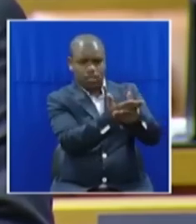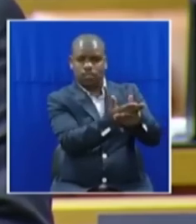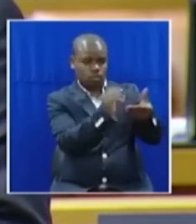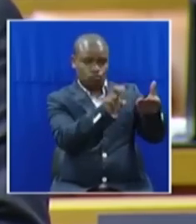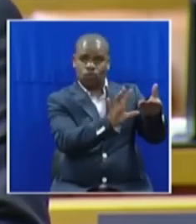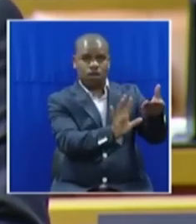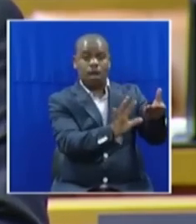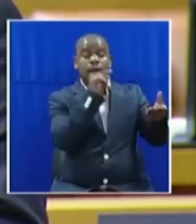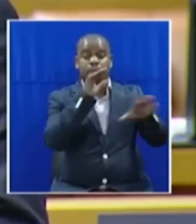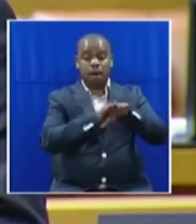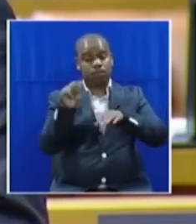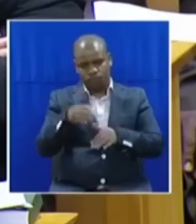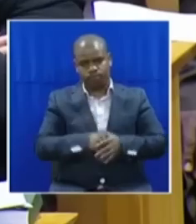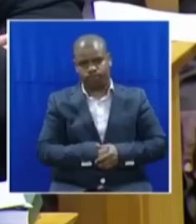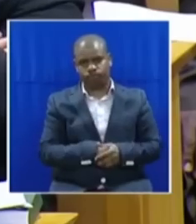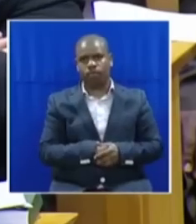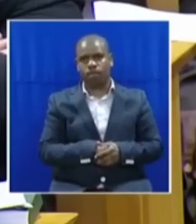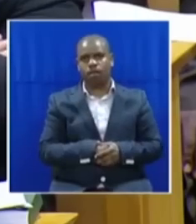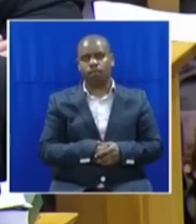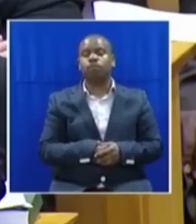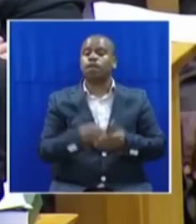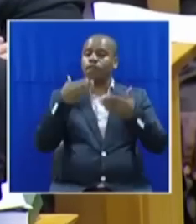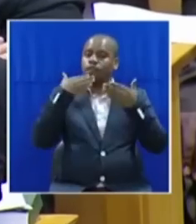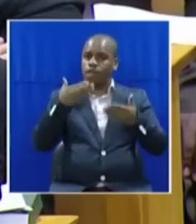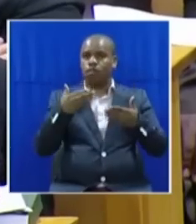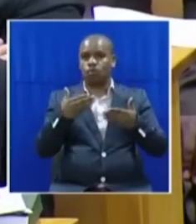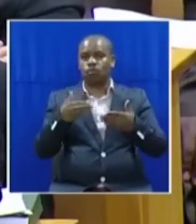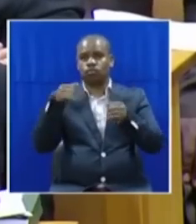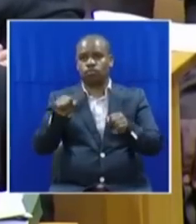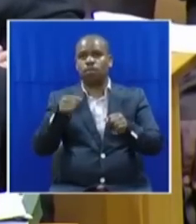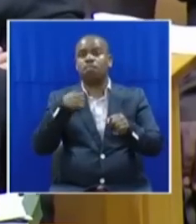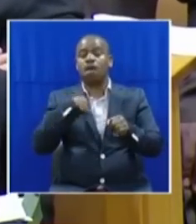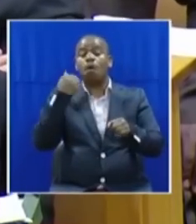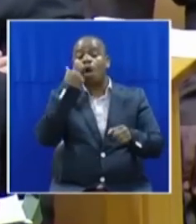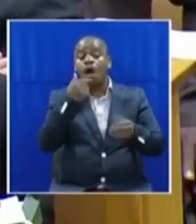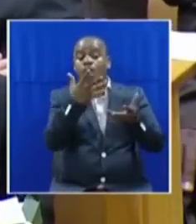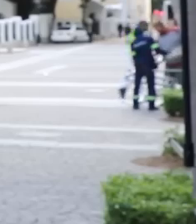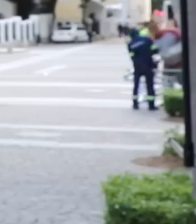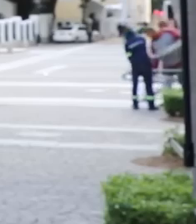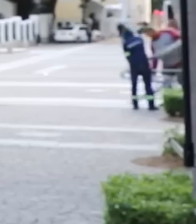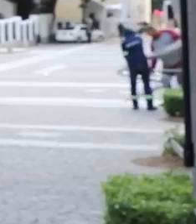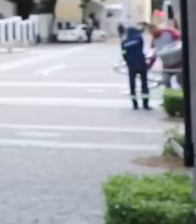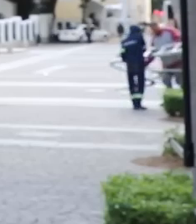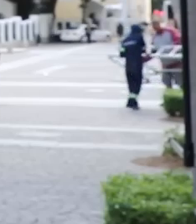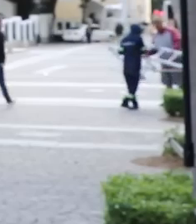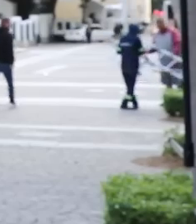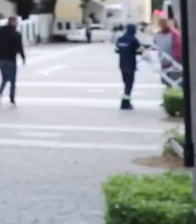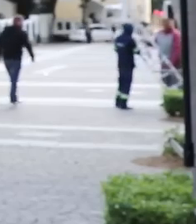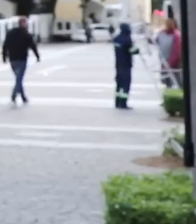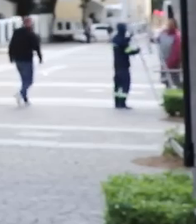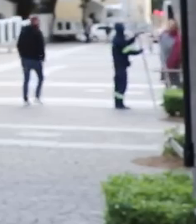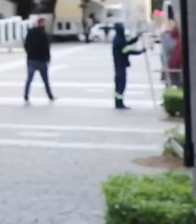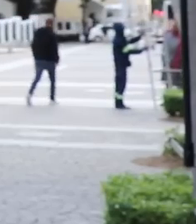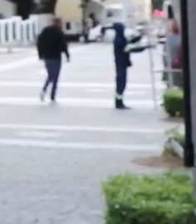lippe is daar steeds net een vraag en dit is wanneer gaan president Jacob Zuma vir Nkandla betaal. Voor die vraagsessie begin gaan